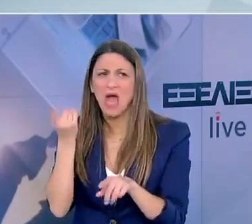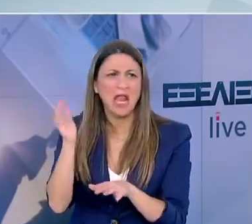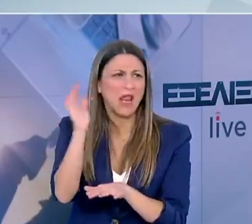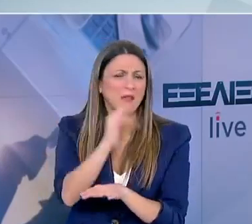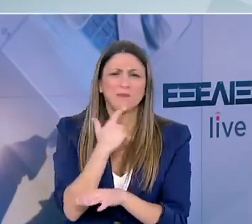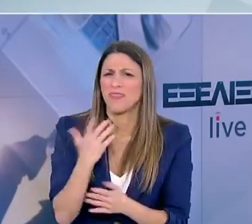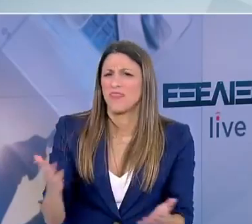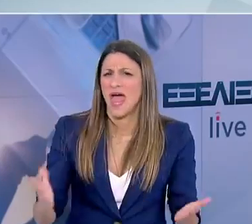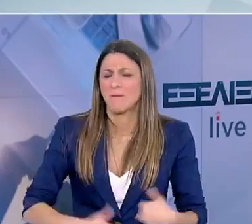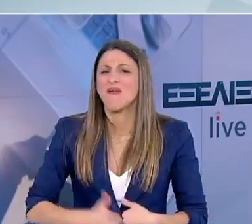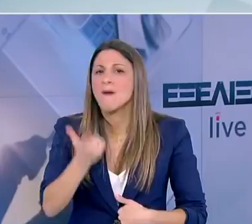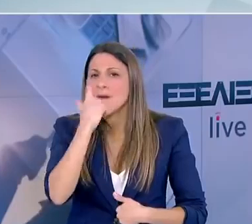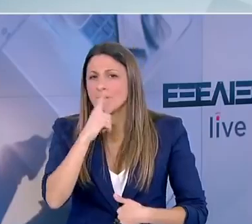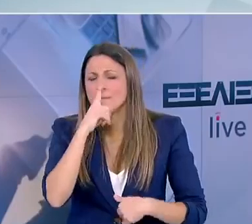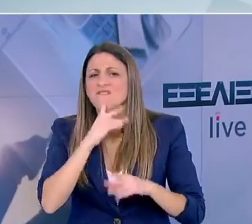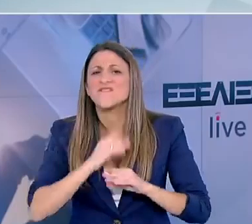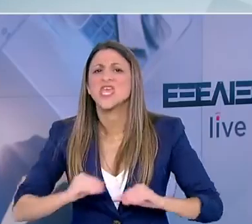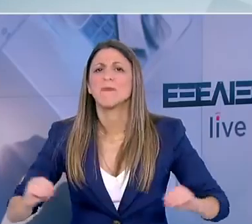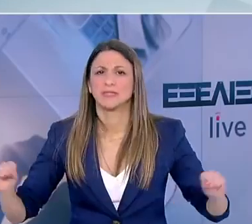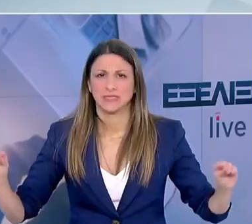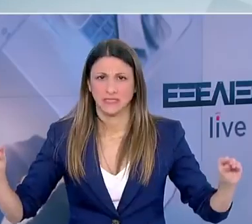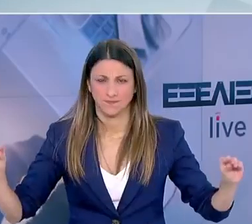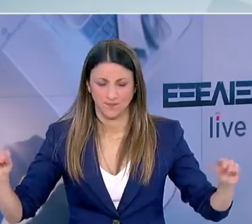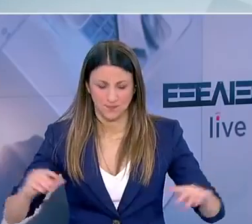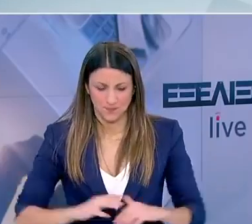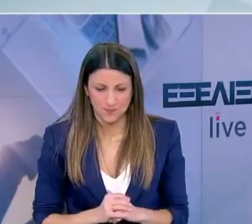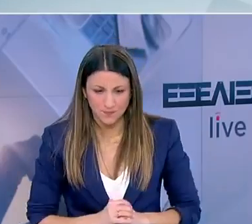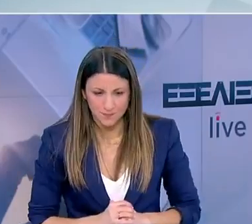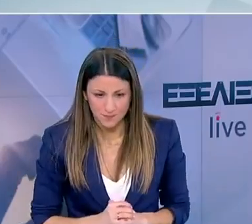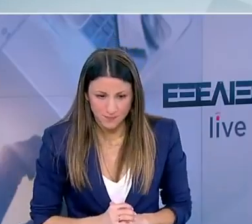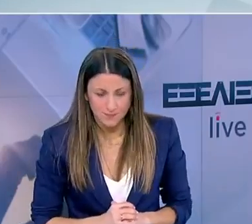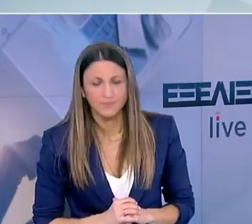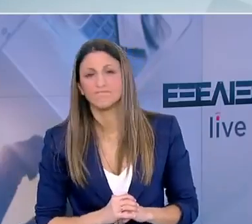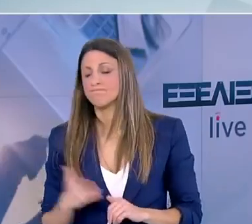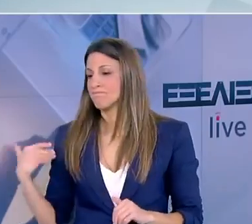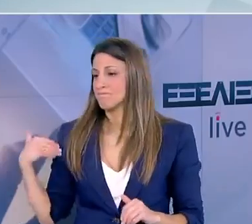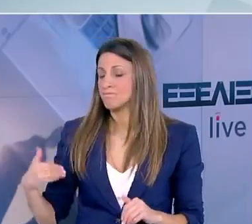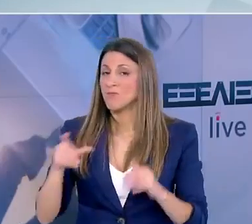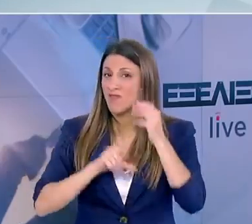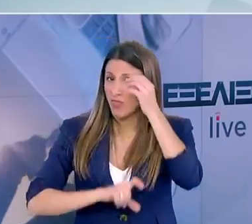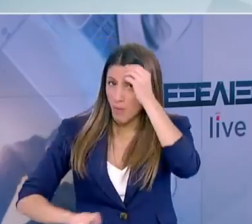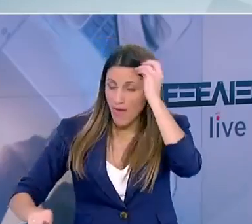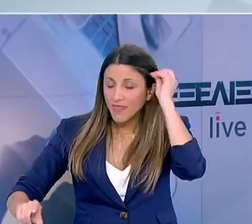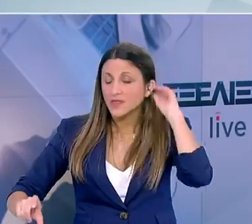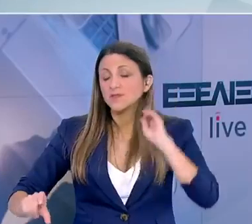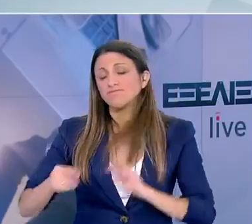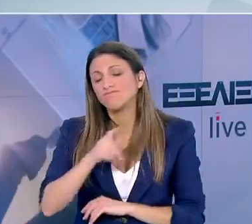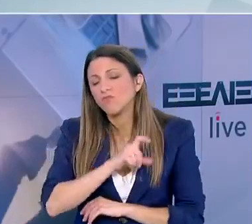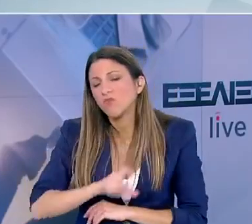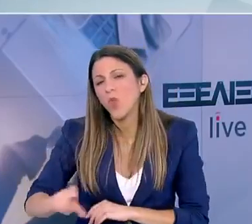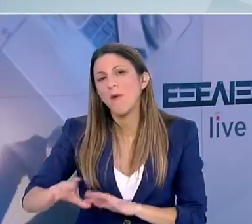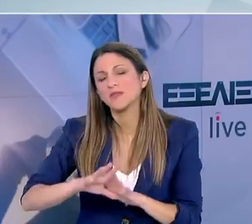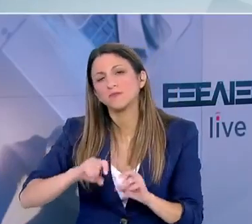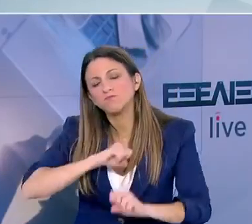ανεδαφικά και αβάσιμα. Αγαπητοί μου συμπολίτες, κυρίες και κύριοι, τις τελευταίες εβδομάδες νομίζουν πλέον αντιληπτό ότι γίνεται στη χώρα